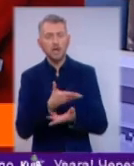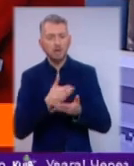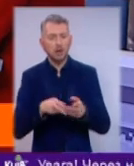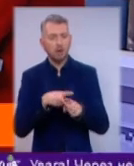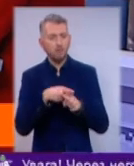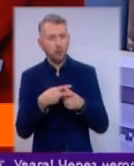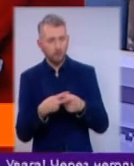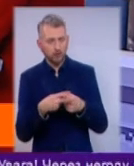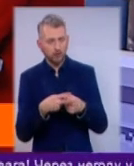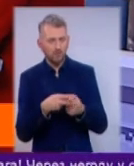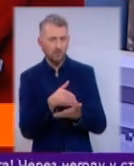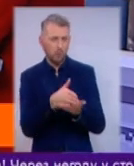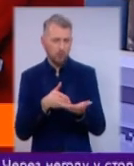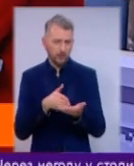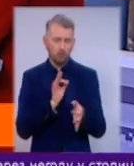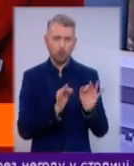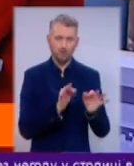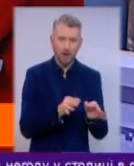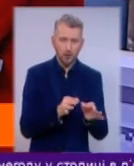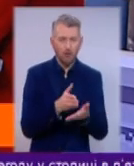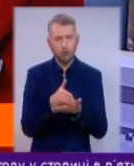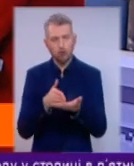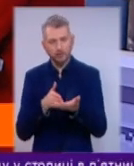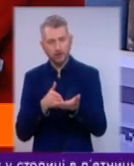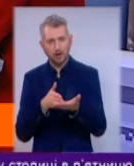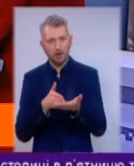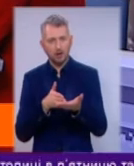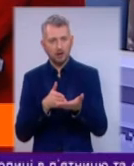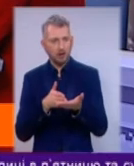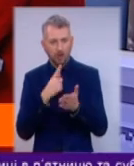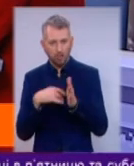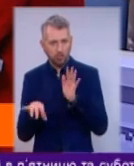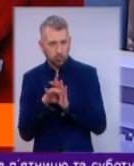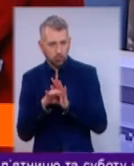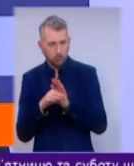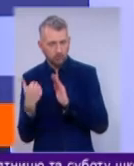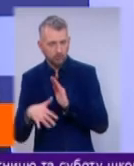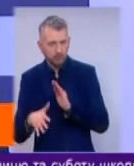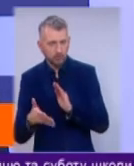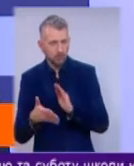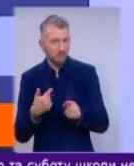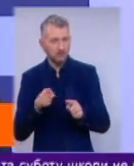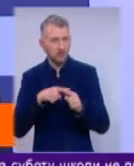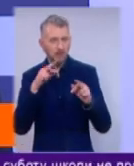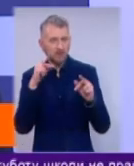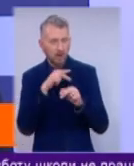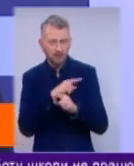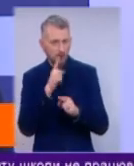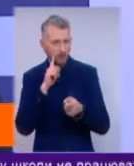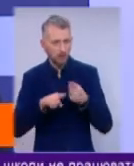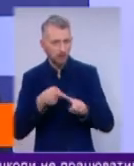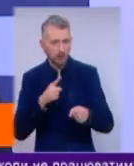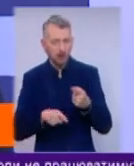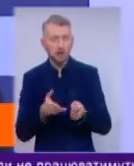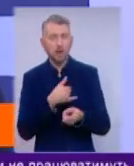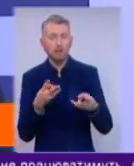половину там буде умовно там нормальних, а половина там на яких клима нема де ставити. Ну, це неправильна абсолютно логіка. Тобто